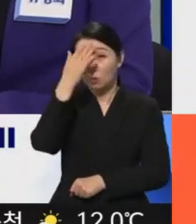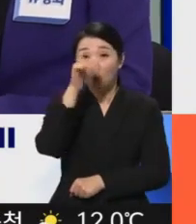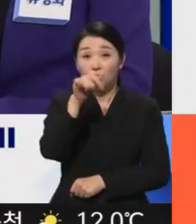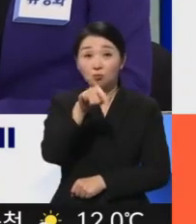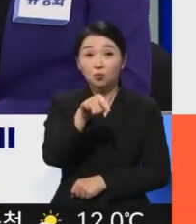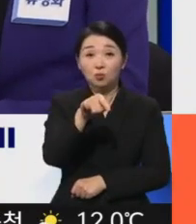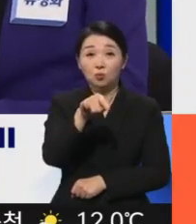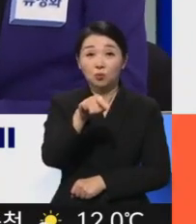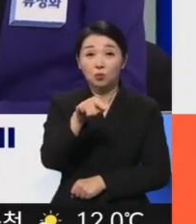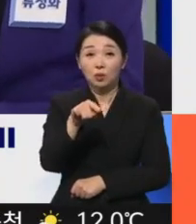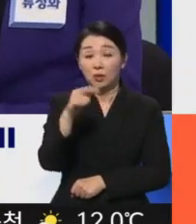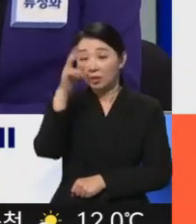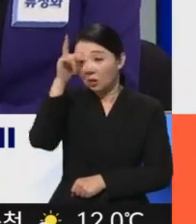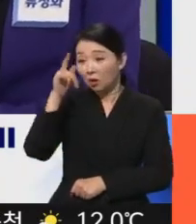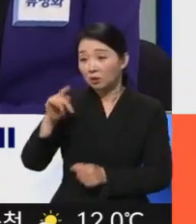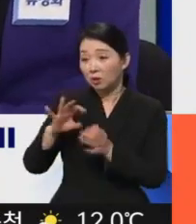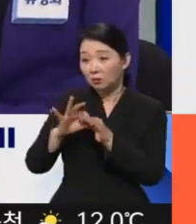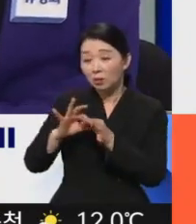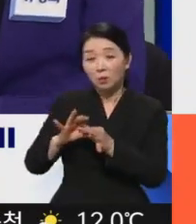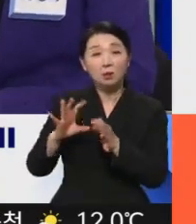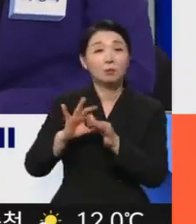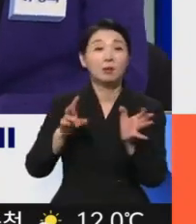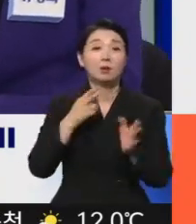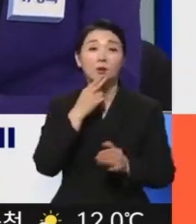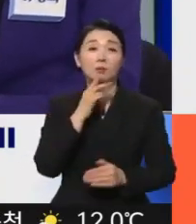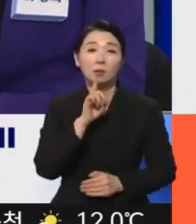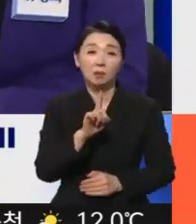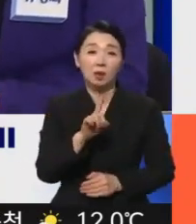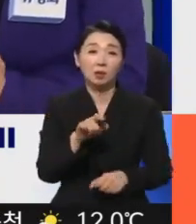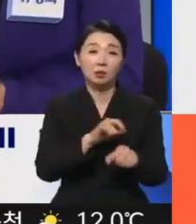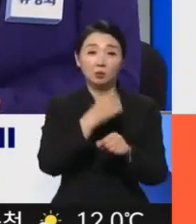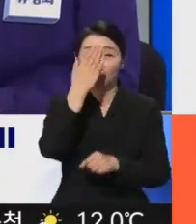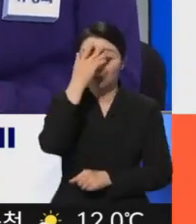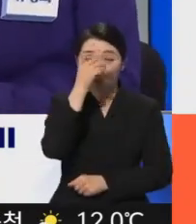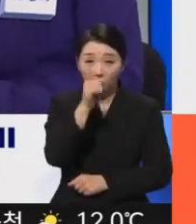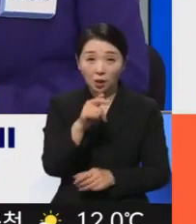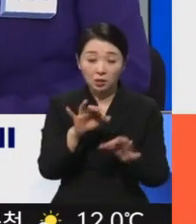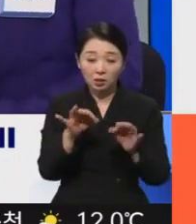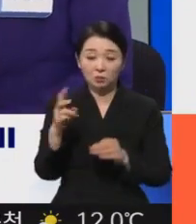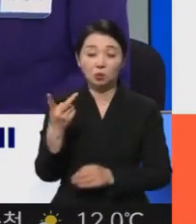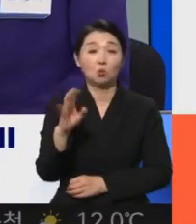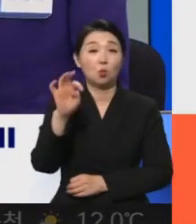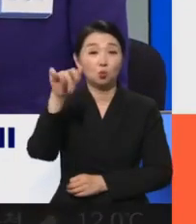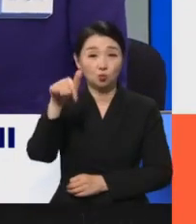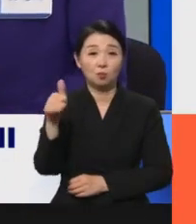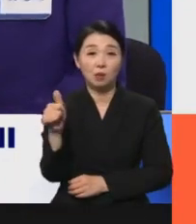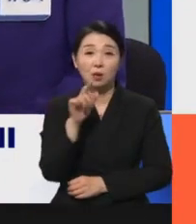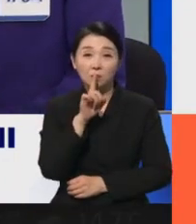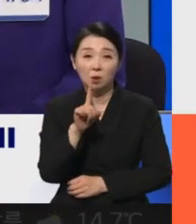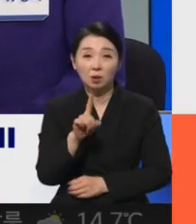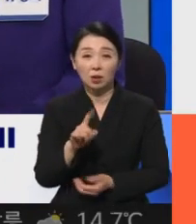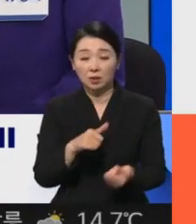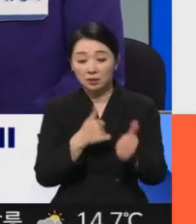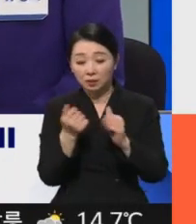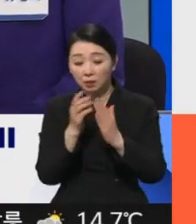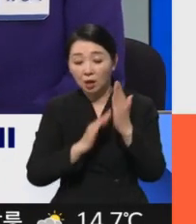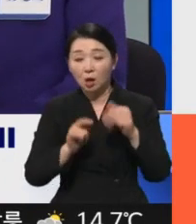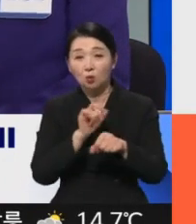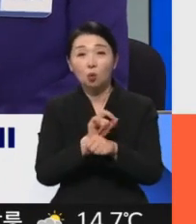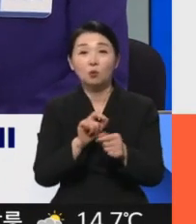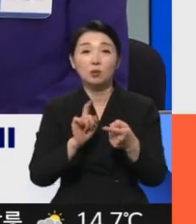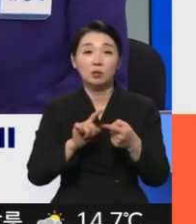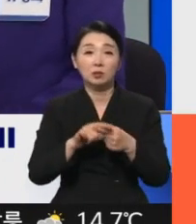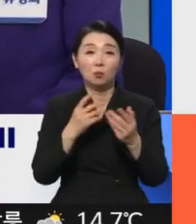a씨가 경찰수사와는 연관성이 없다고 밝혔는데요 특수부 특수본 김동욱 대변인은 사망한 공무원에 대해서